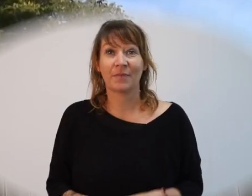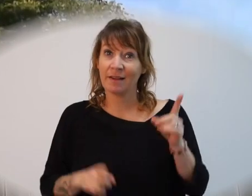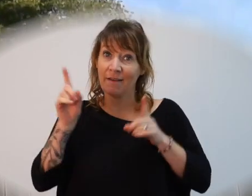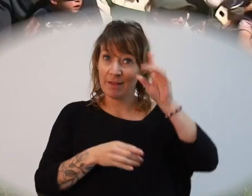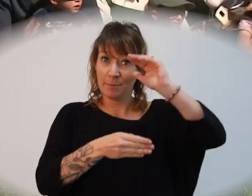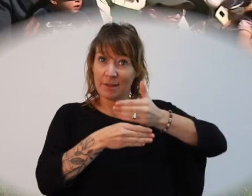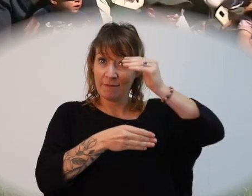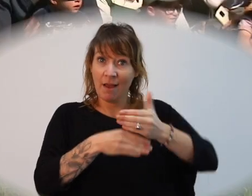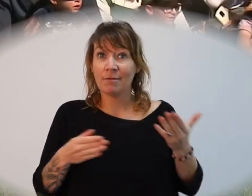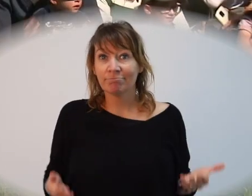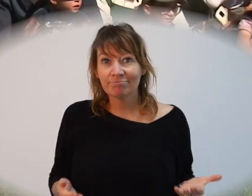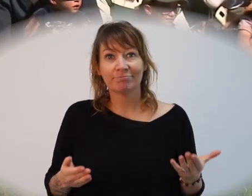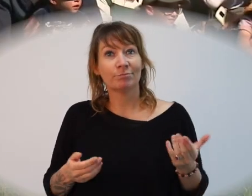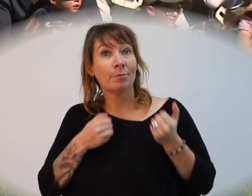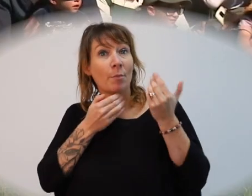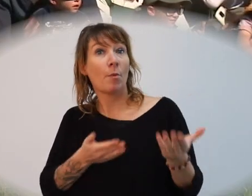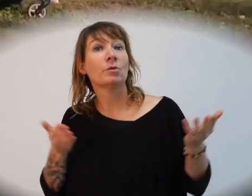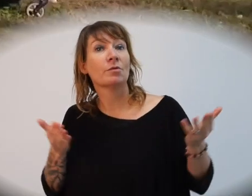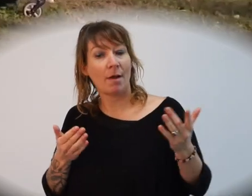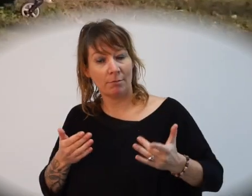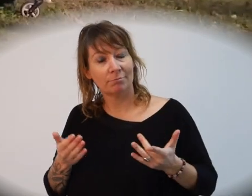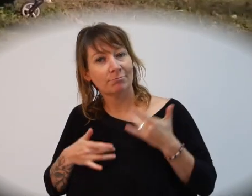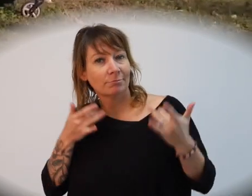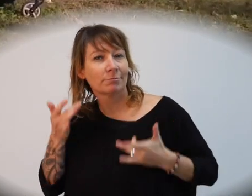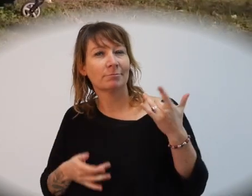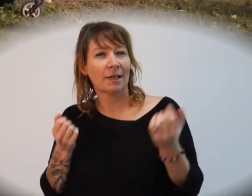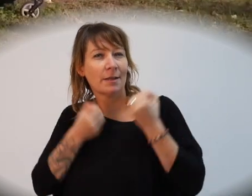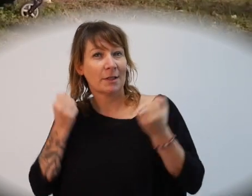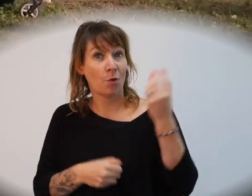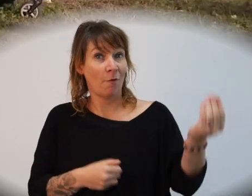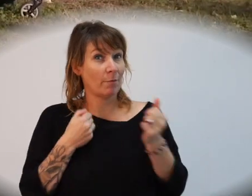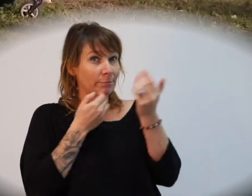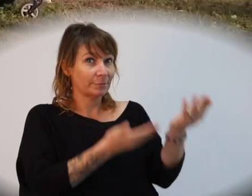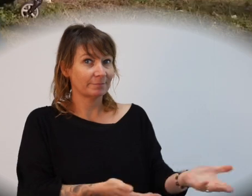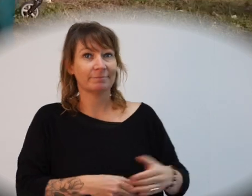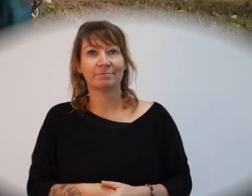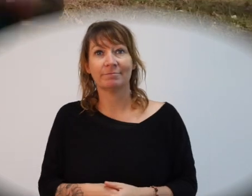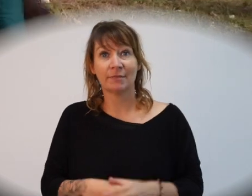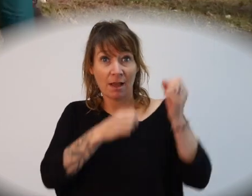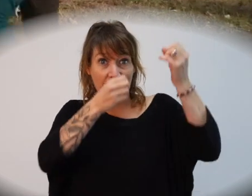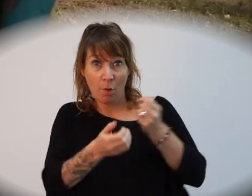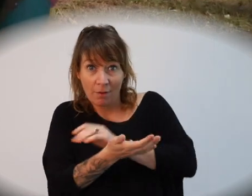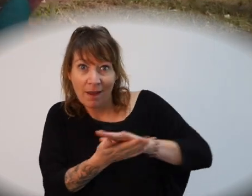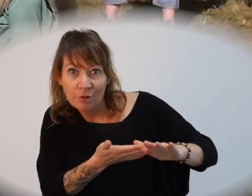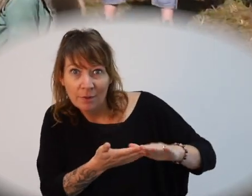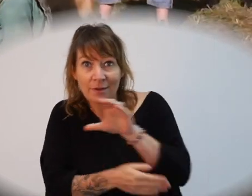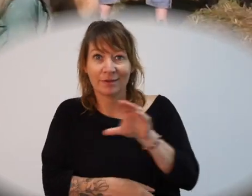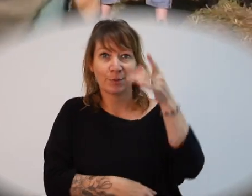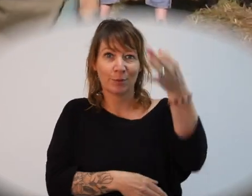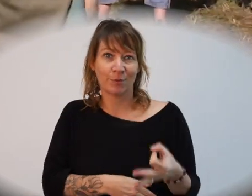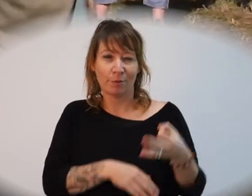La fête médiévale propose également des spectacles et des animations pour les enfants. L'événement, totalement gratuit, attire de nombreux